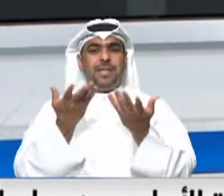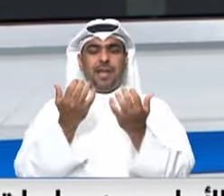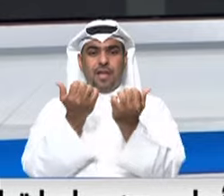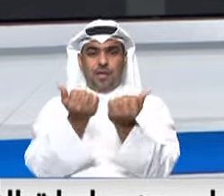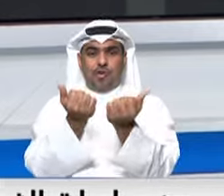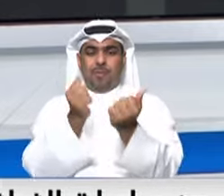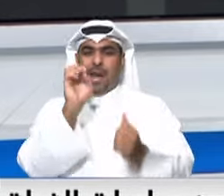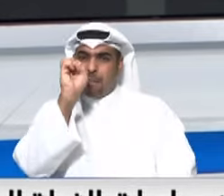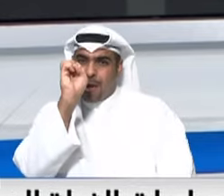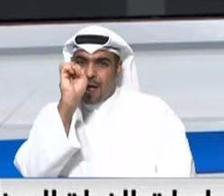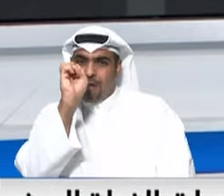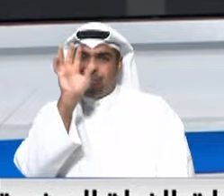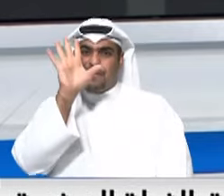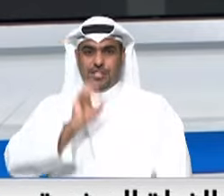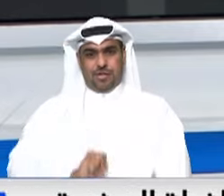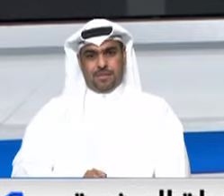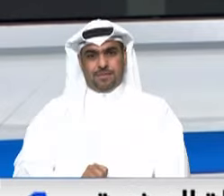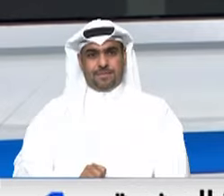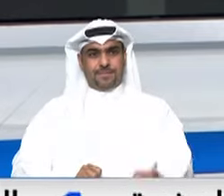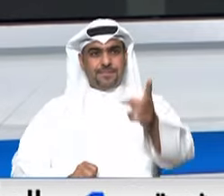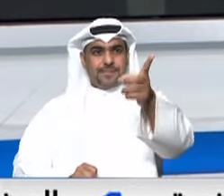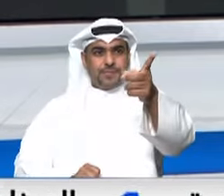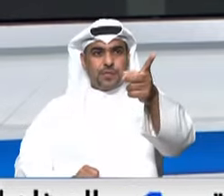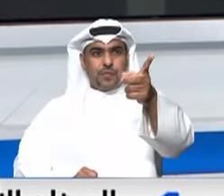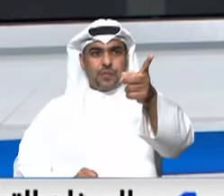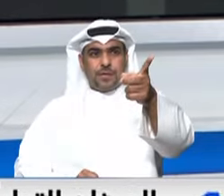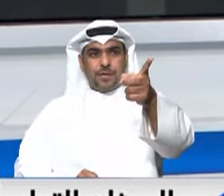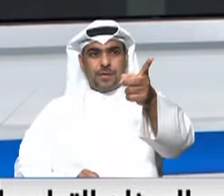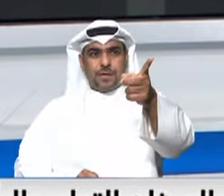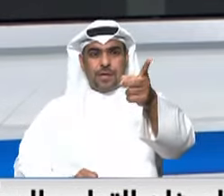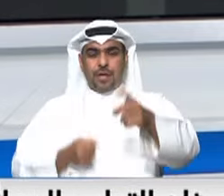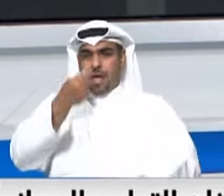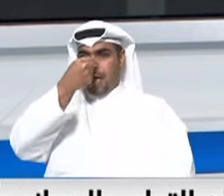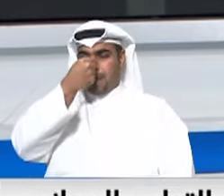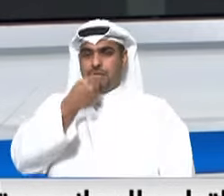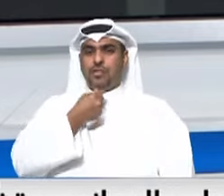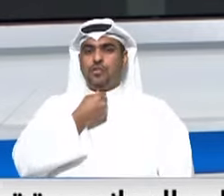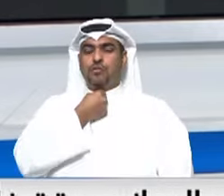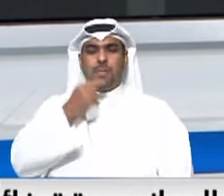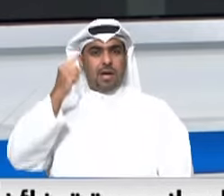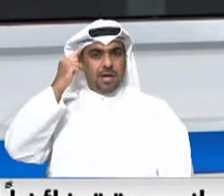تعاود الأجواء المعتدلة في حتى عطلة نهاية هذا الأسبوع بمشيئة الله.